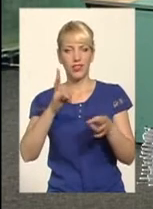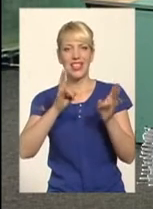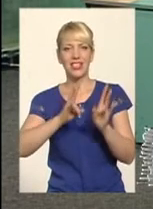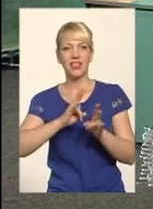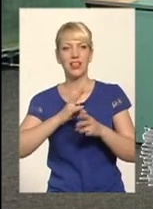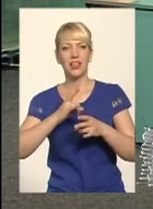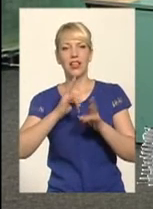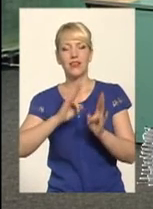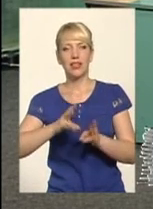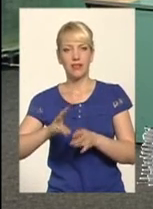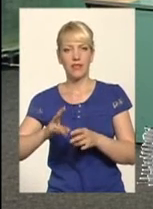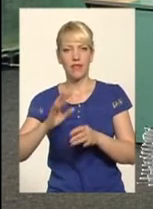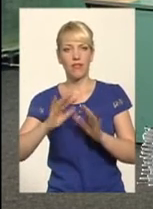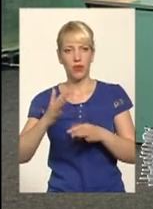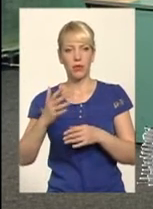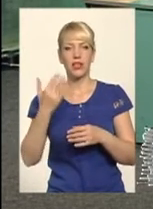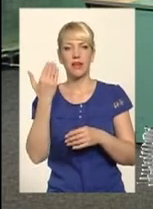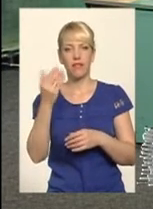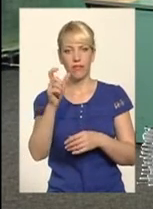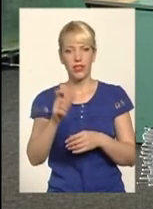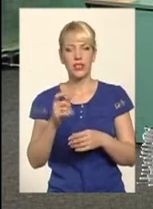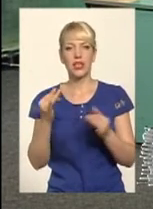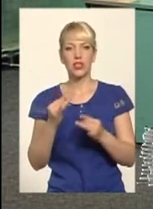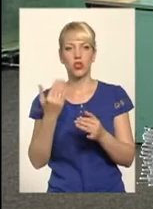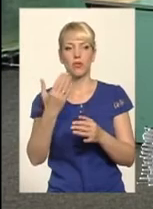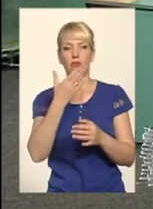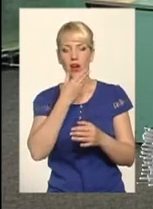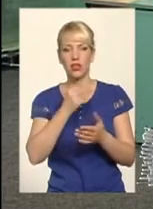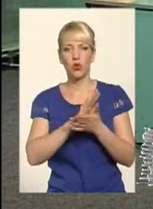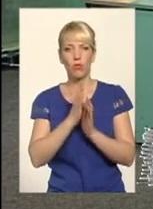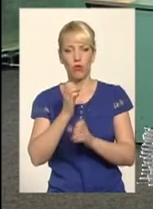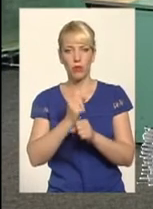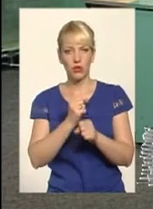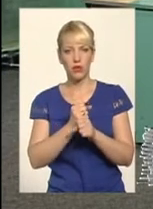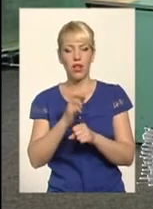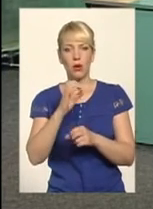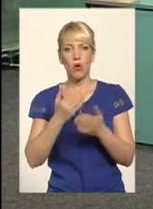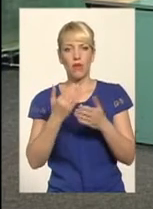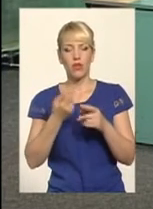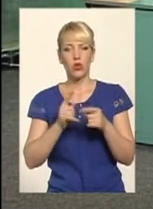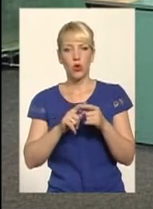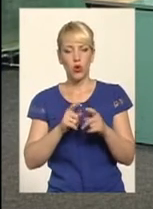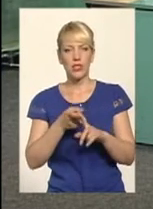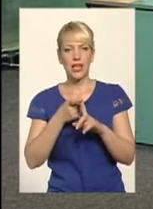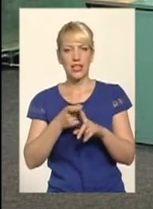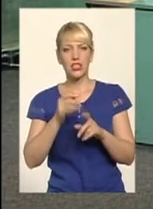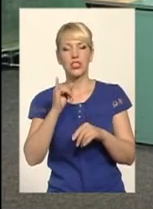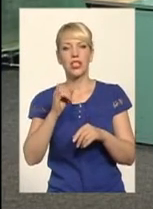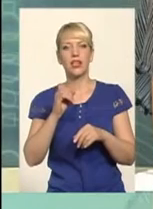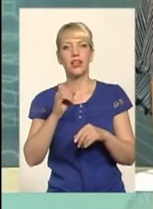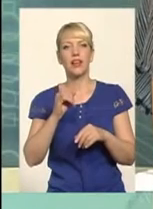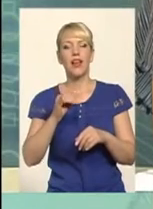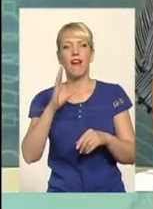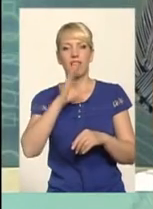випадках. Він зацікавлений, щоб його працівники працювали в належних умовах праці, бо від того залежить, власне, і ефективність цієї